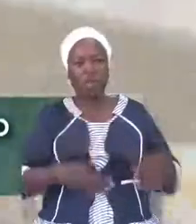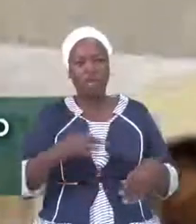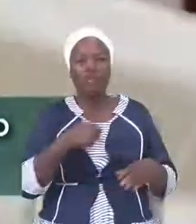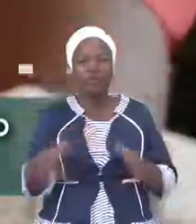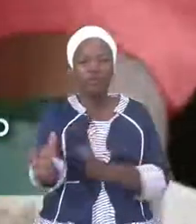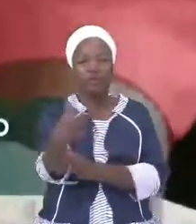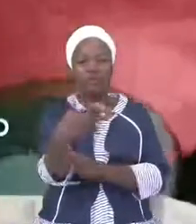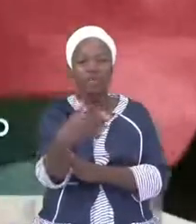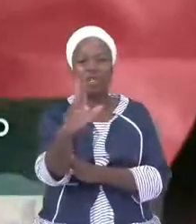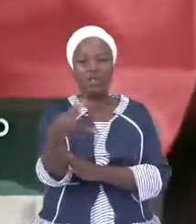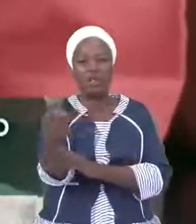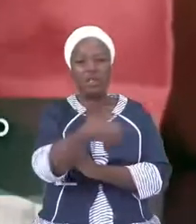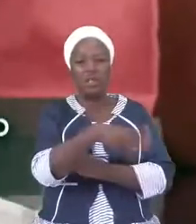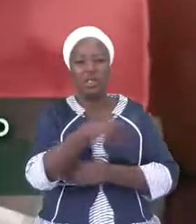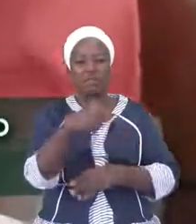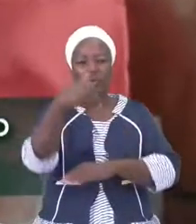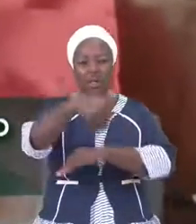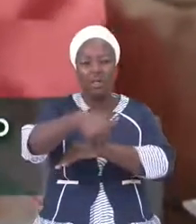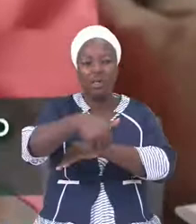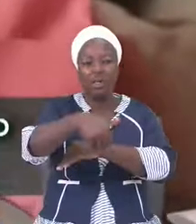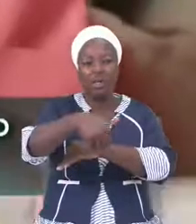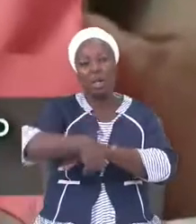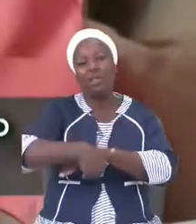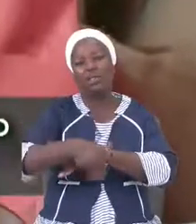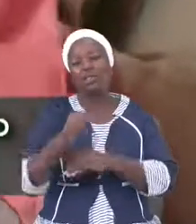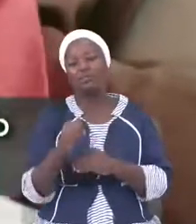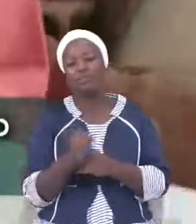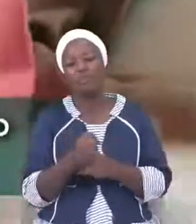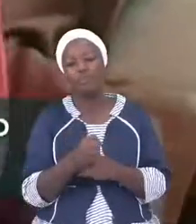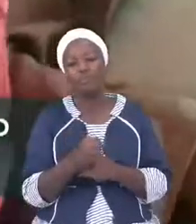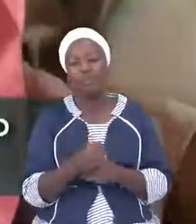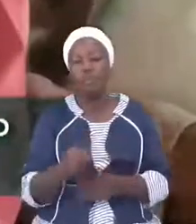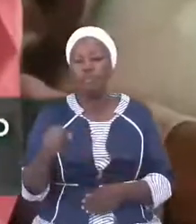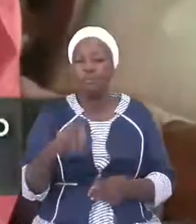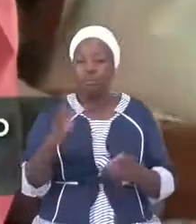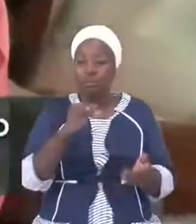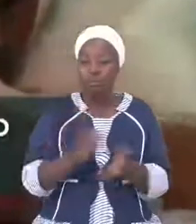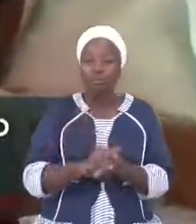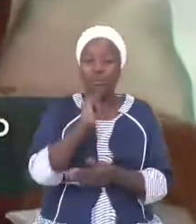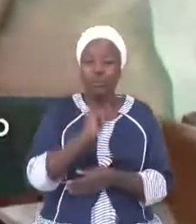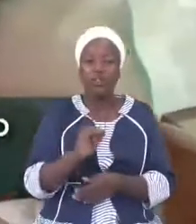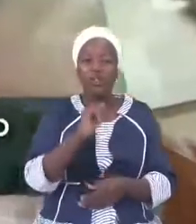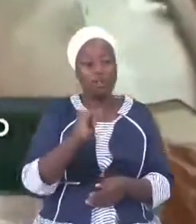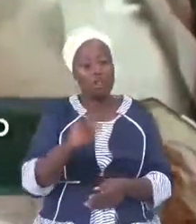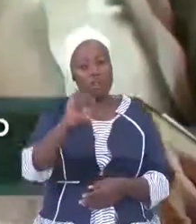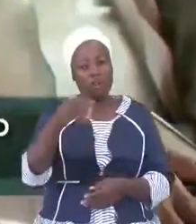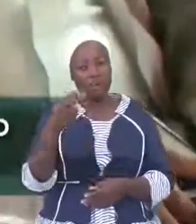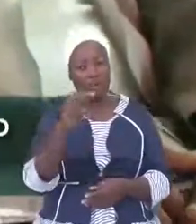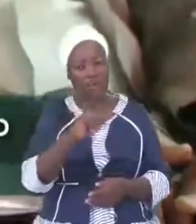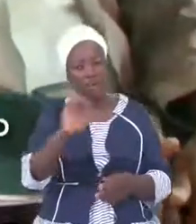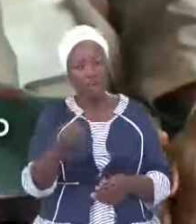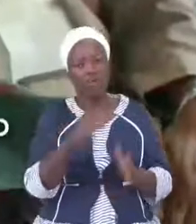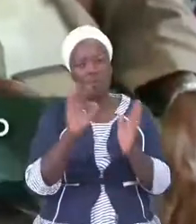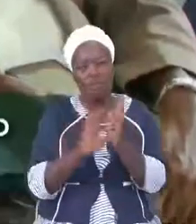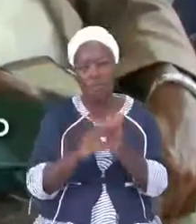fut dans le ventre du poisson 3 jours et 3 nuits. C'était le récit